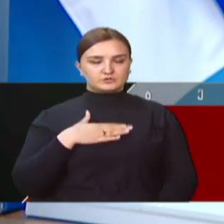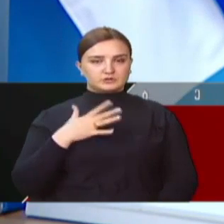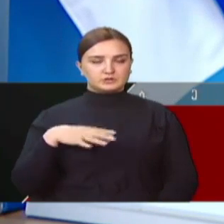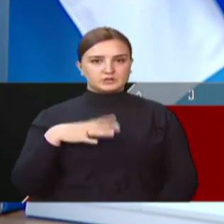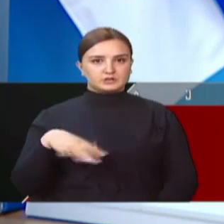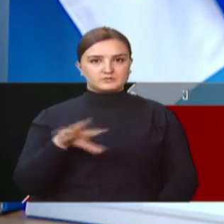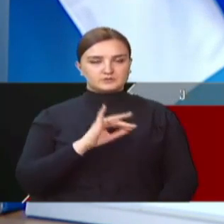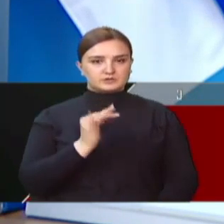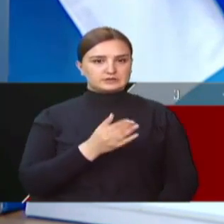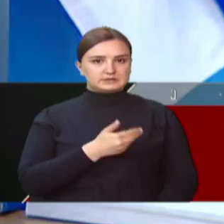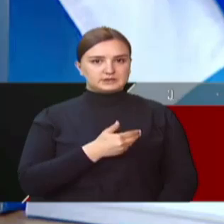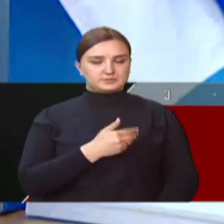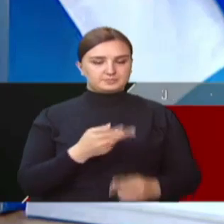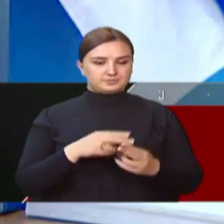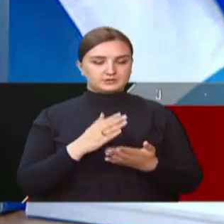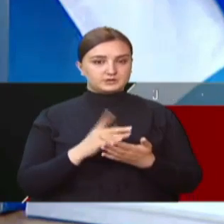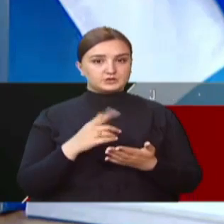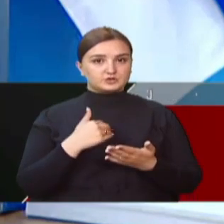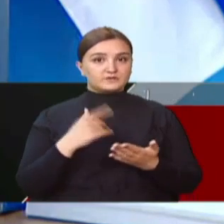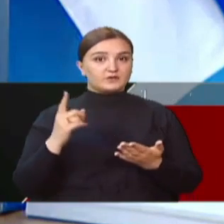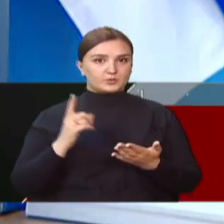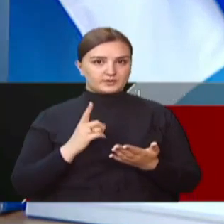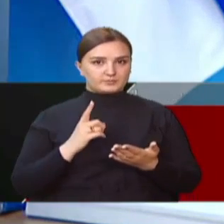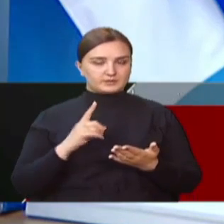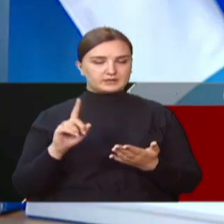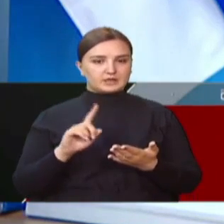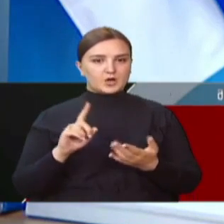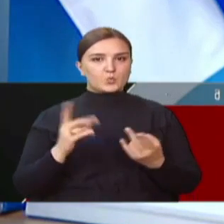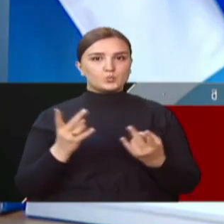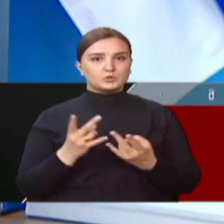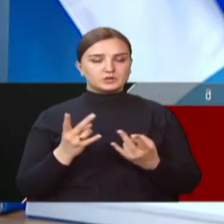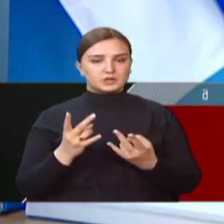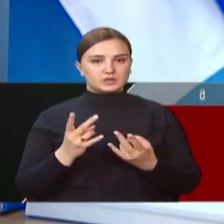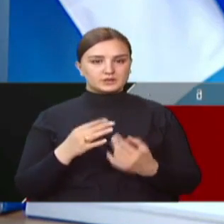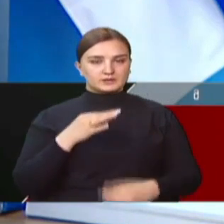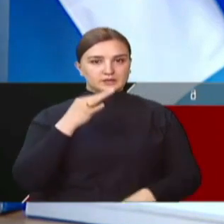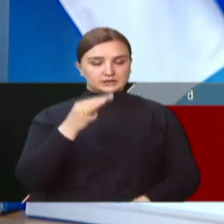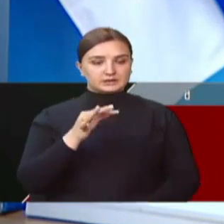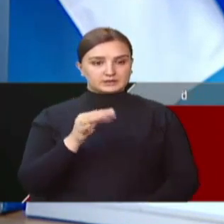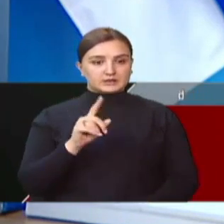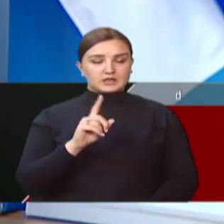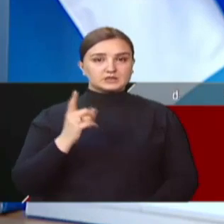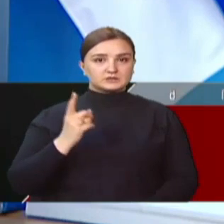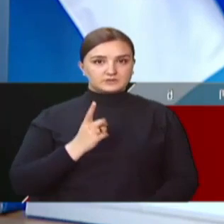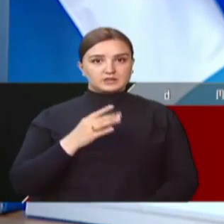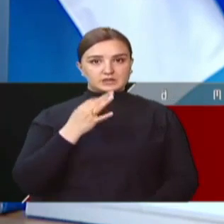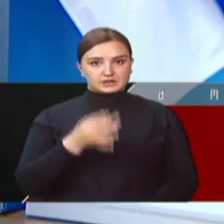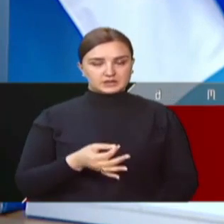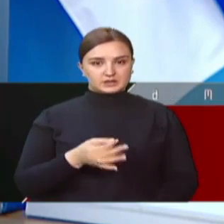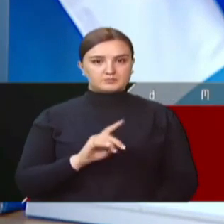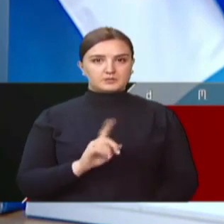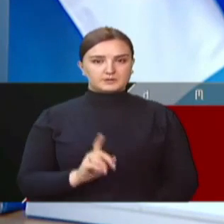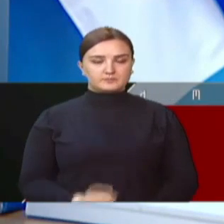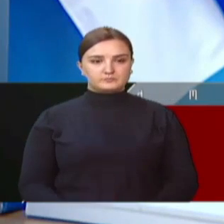ქვეყნის ინტერესები. ეს არის, რასაც ჩვენ ველით. რა უნდა გითხარით, რას ველით გითხარით,